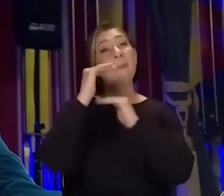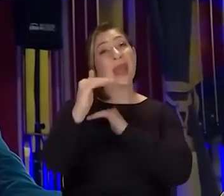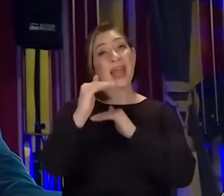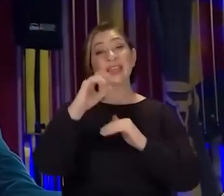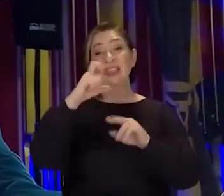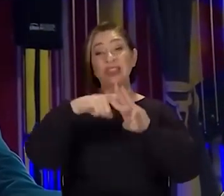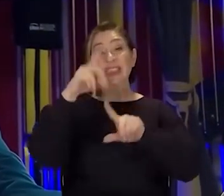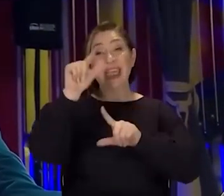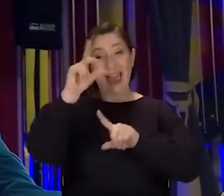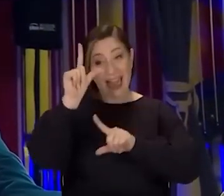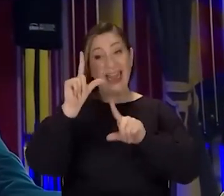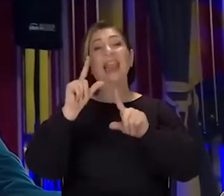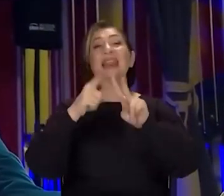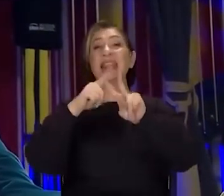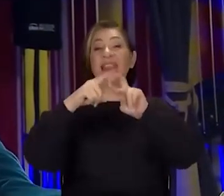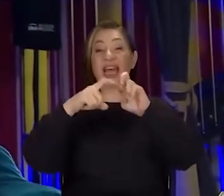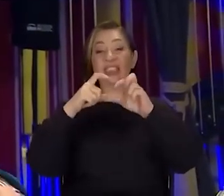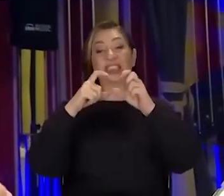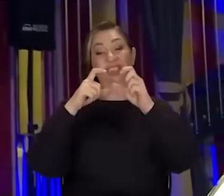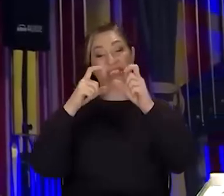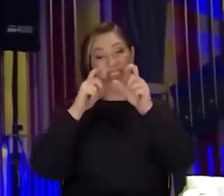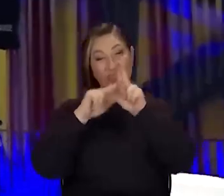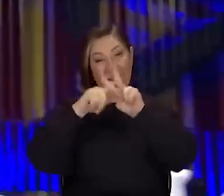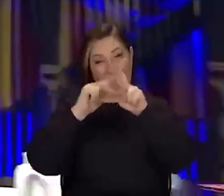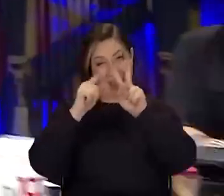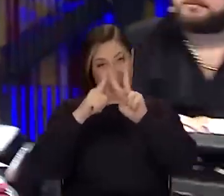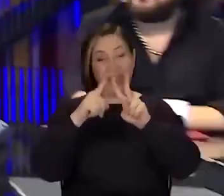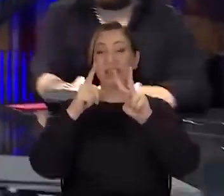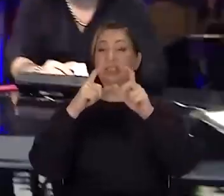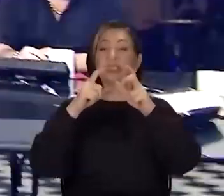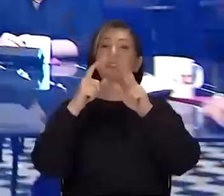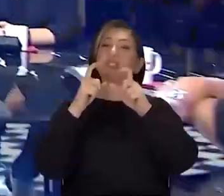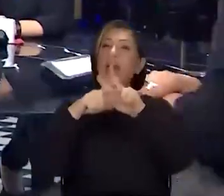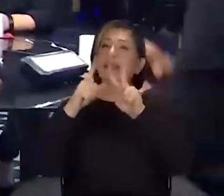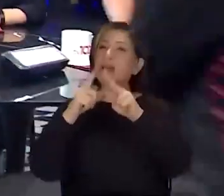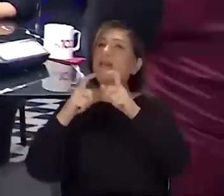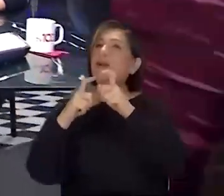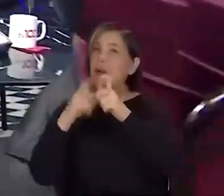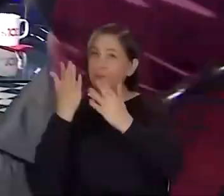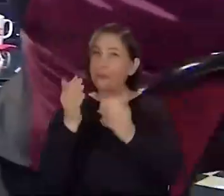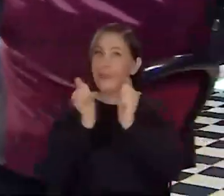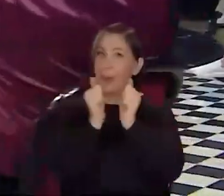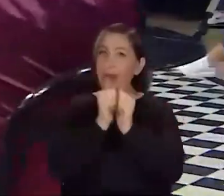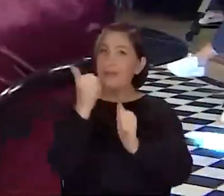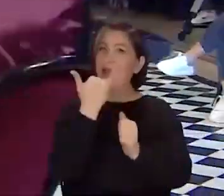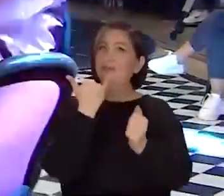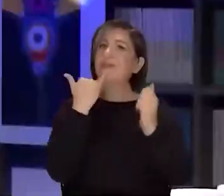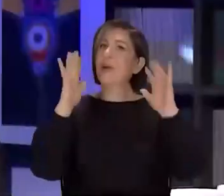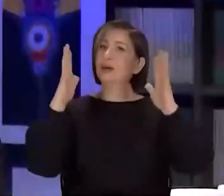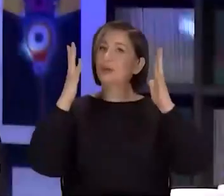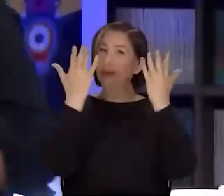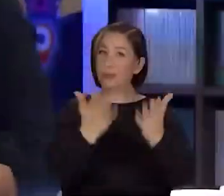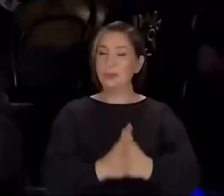beyler, Celil Nalçakan ve Can Gox'la beraberiz. Hoş geldiniz, alkışlıyoruz değerli misafirlerimi.